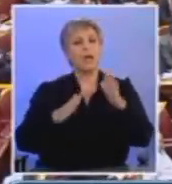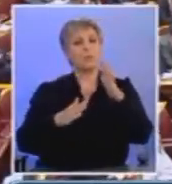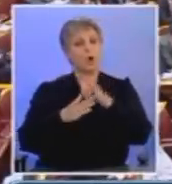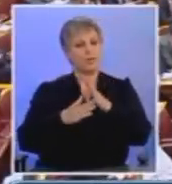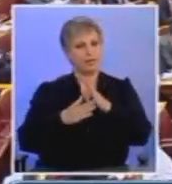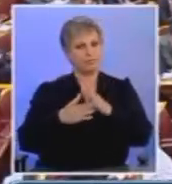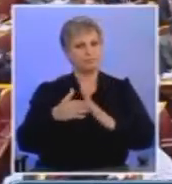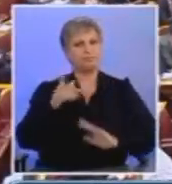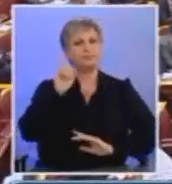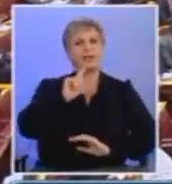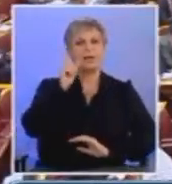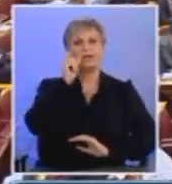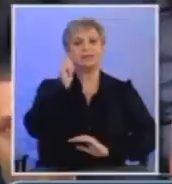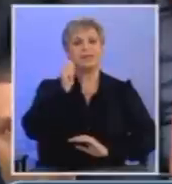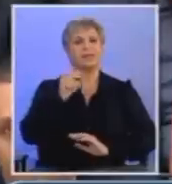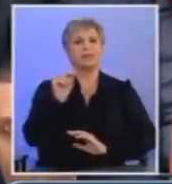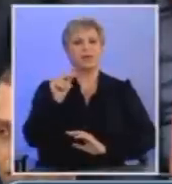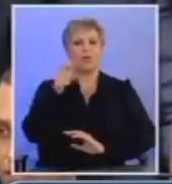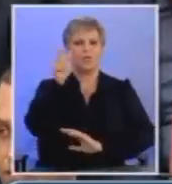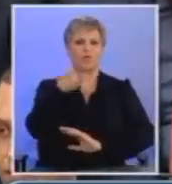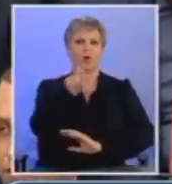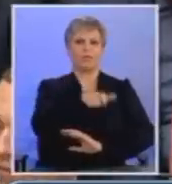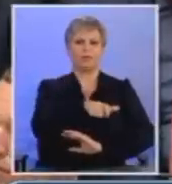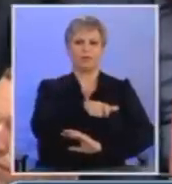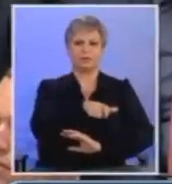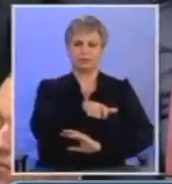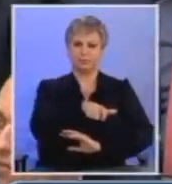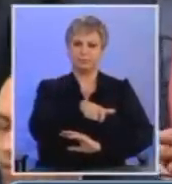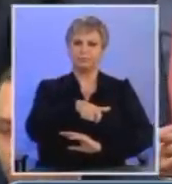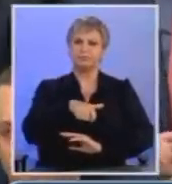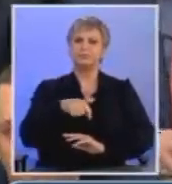κυρίες και κύριοι βουλευτές, ανάμεσα στα όσα